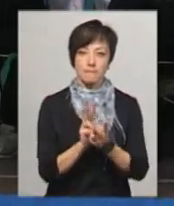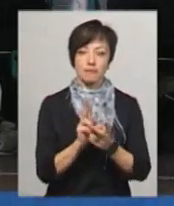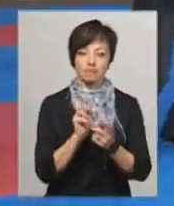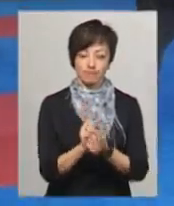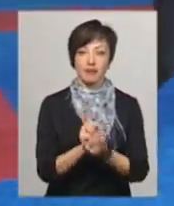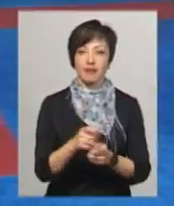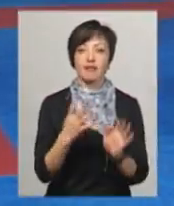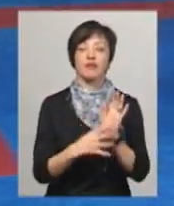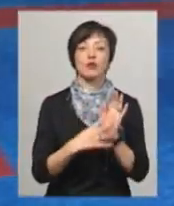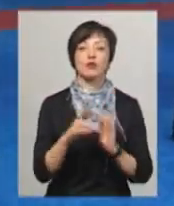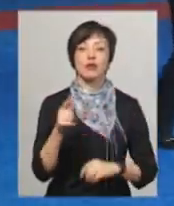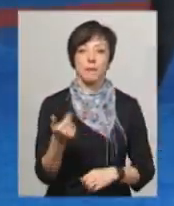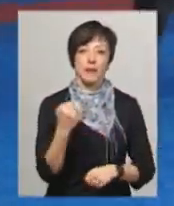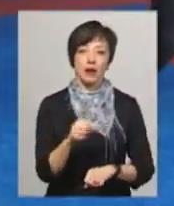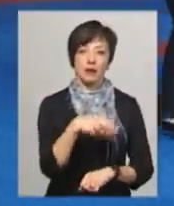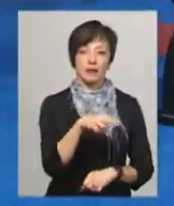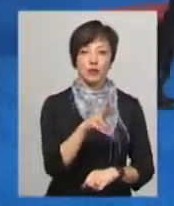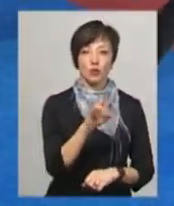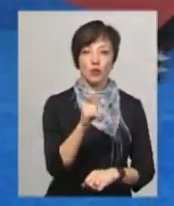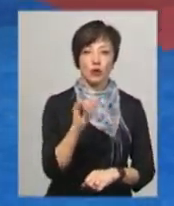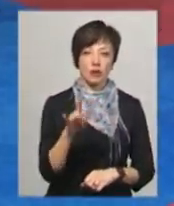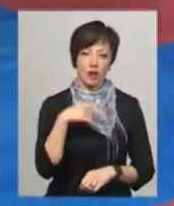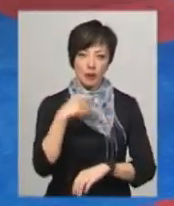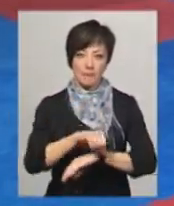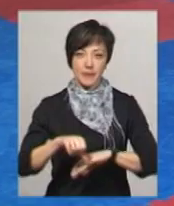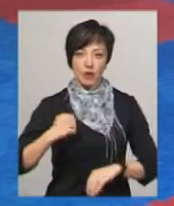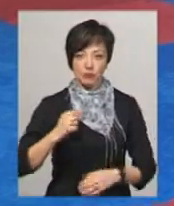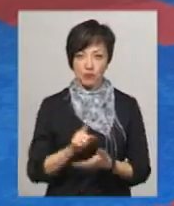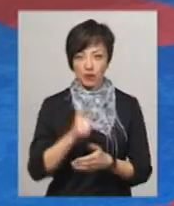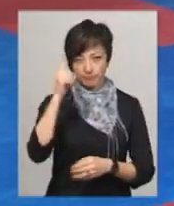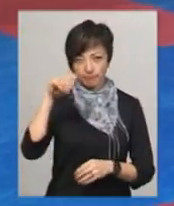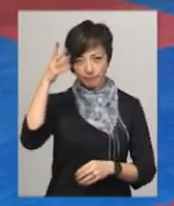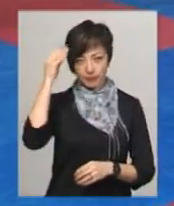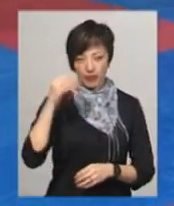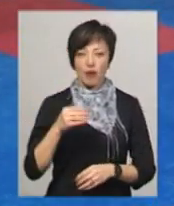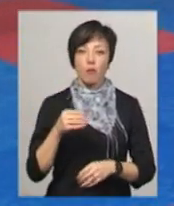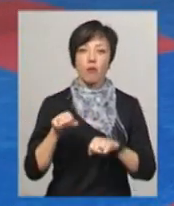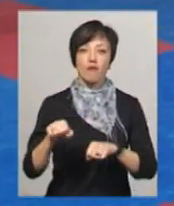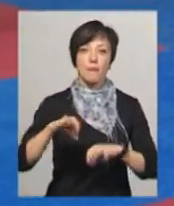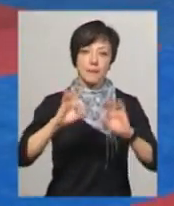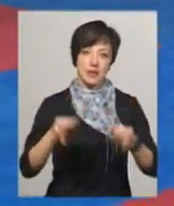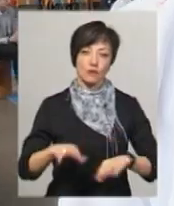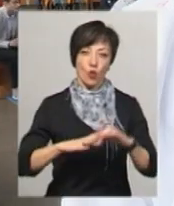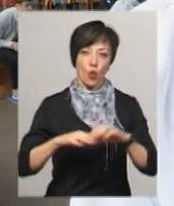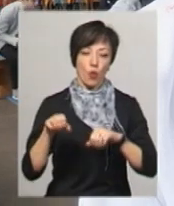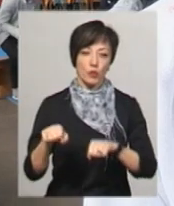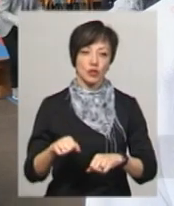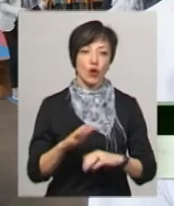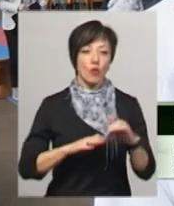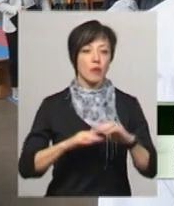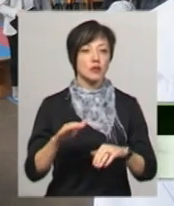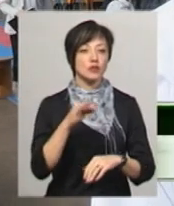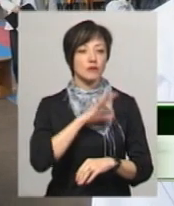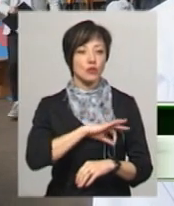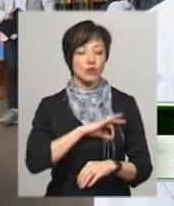90 кілограмів. Перемагає Денис Кухар, який, каже, прикордонник має володіти бойовими мистецтвами, в тому числі рукопашем. Рукопашний бій